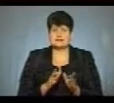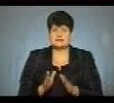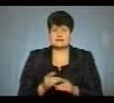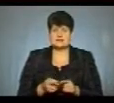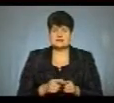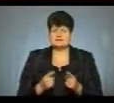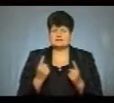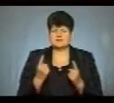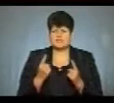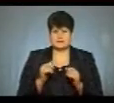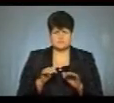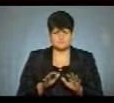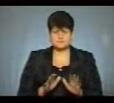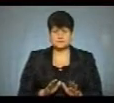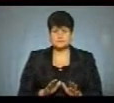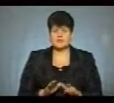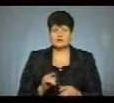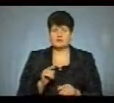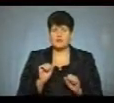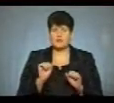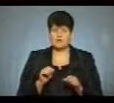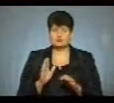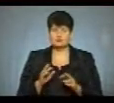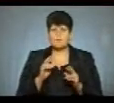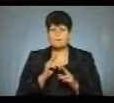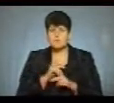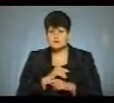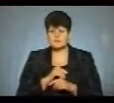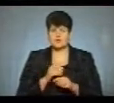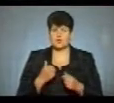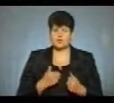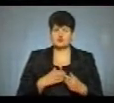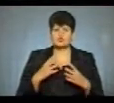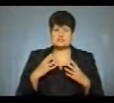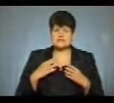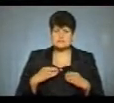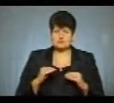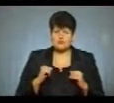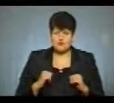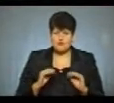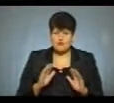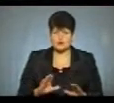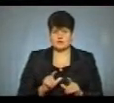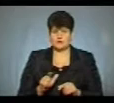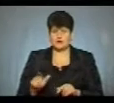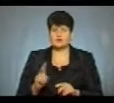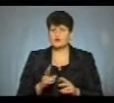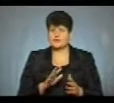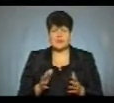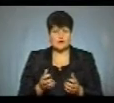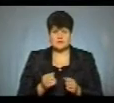дуже глобальний процес. І тому, що можуть і бути помилки, і хочу заспокоїти громадян, що хто, скажімо, не отримує